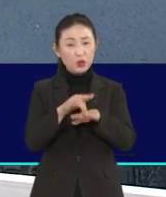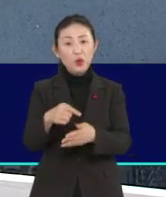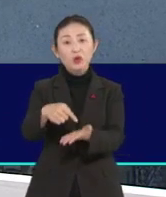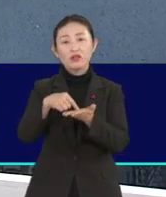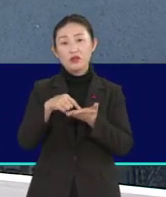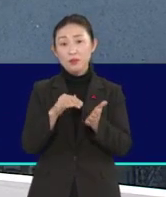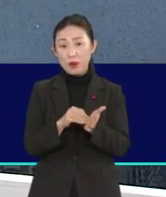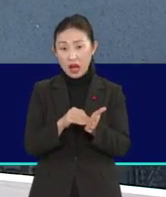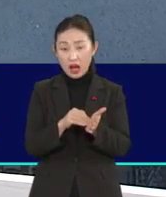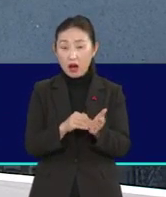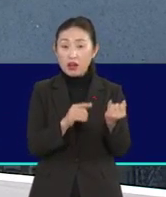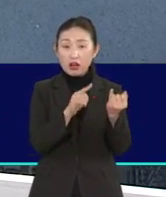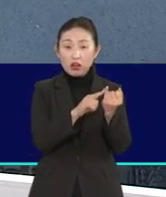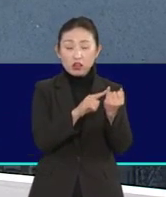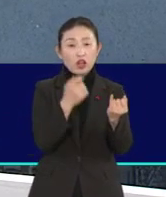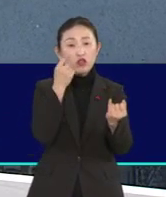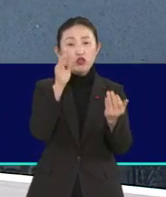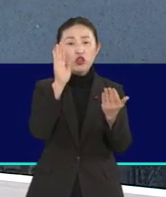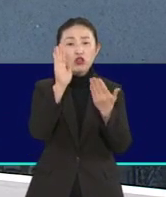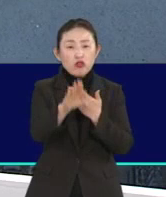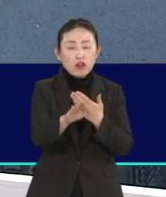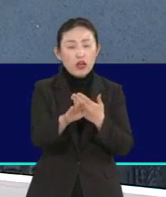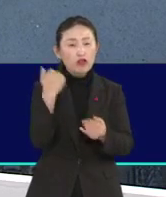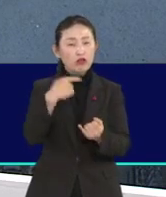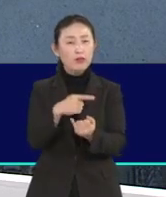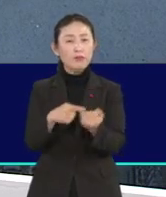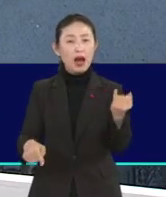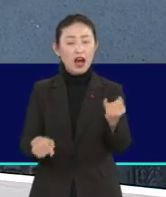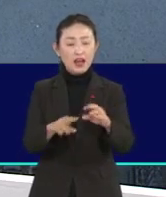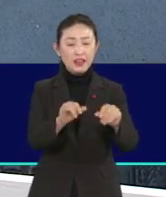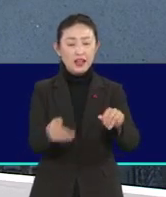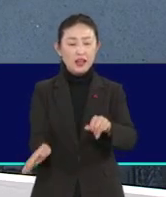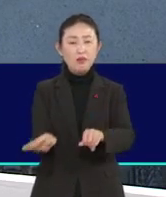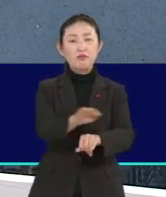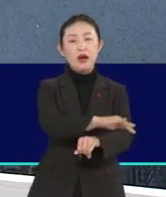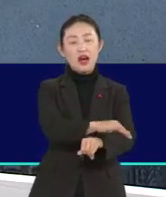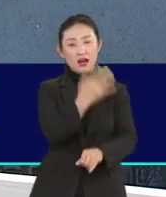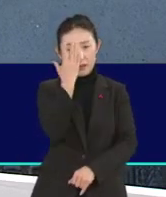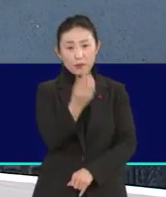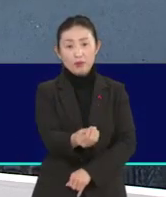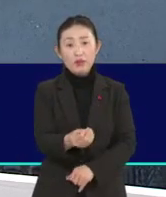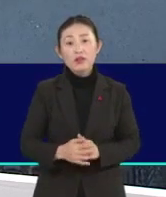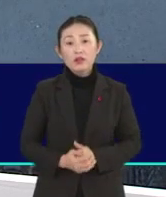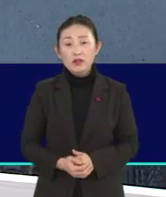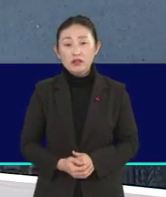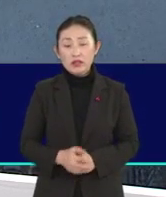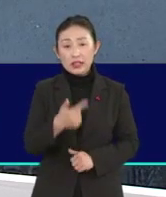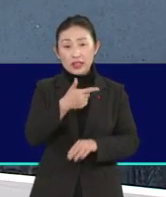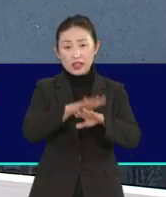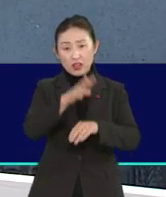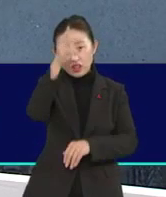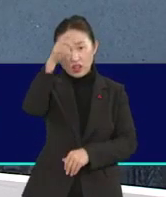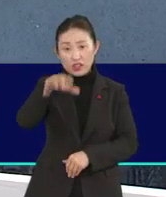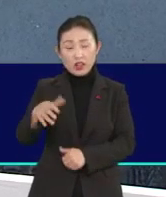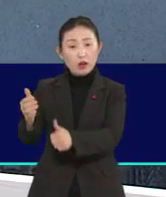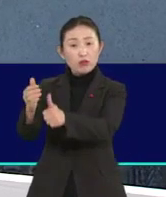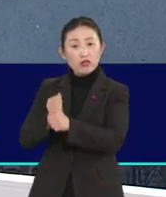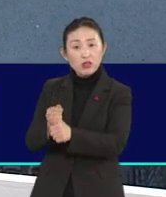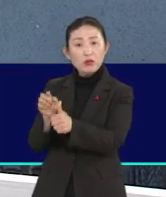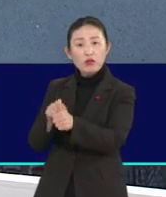접수됐습니다이 여성은 6개월이 지나서야 누군가에게 살해당해 암매장 상태로 발견됐는데요 최근 대전경찰에